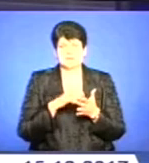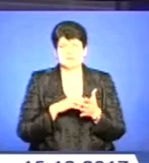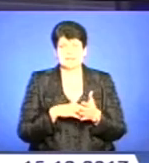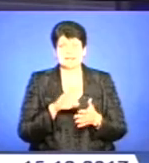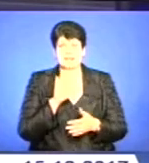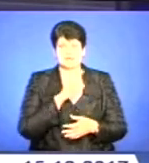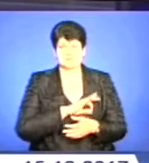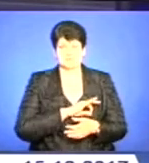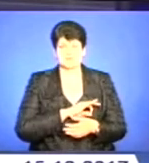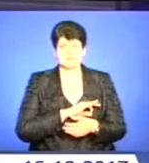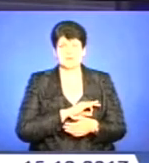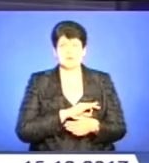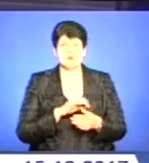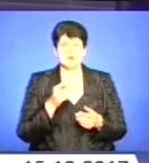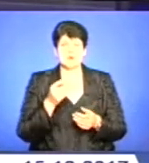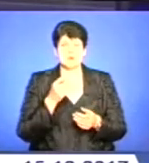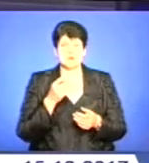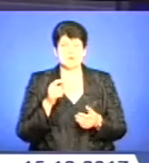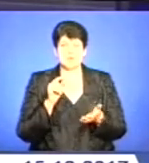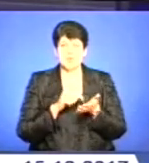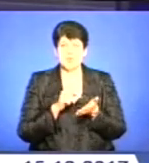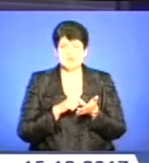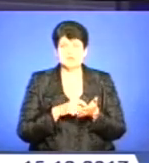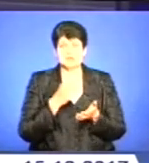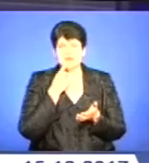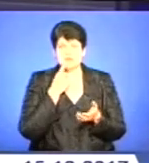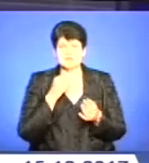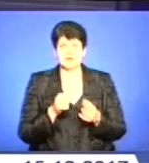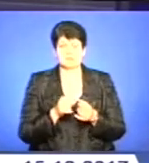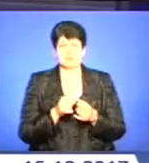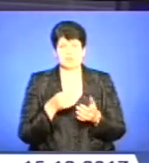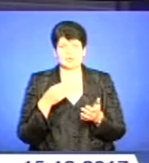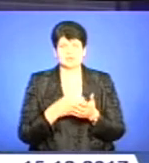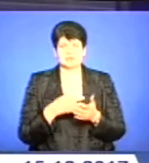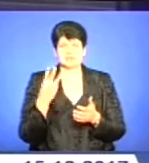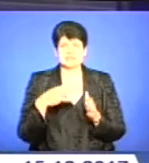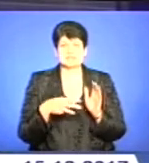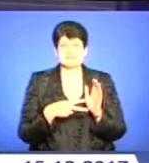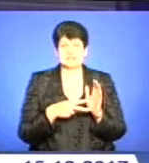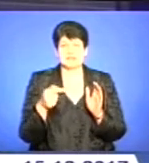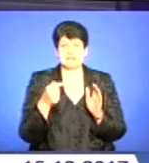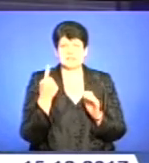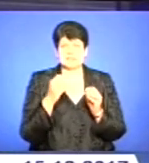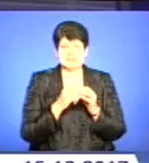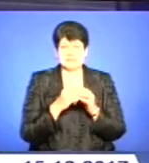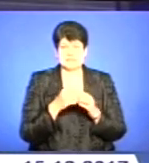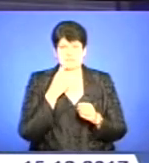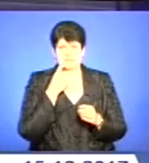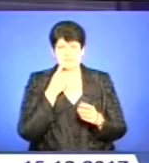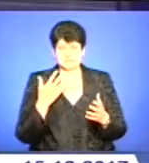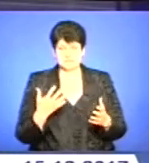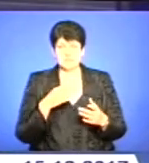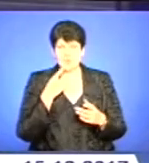Курячі яйця за останні два тижні подорожчали до 27-30 гривень за десяток, повідомляють в Українській асоціації